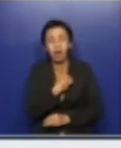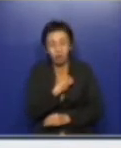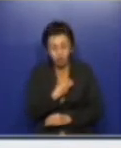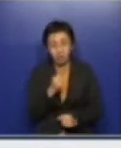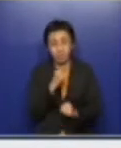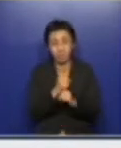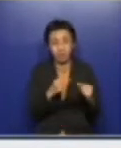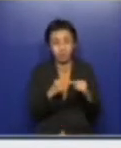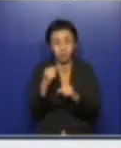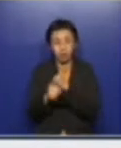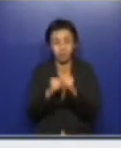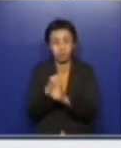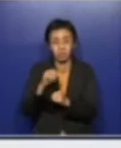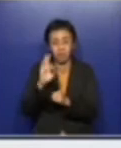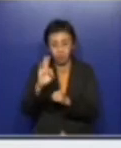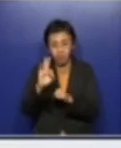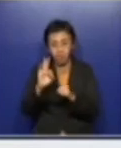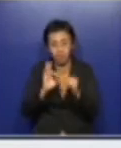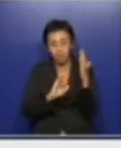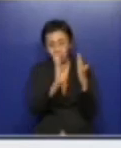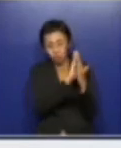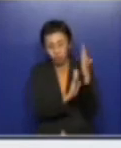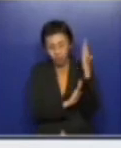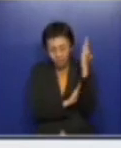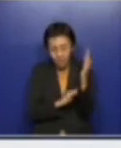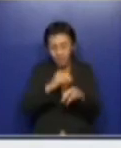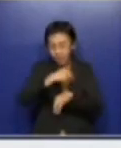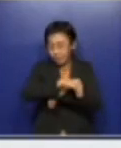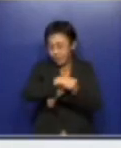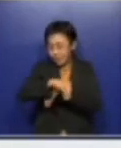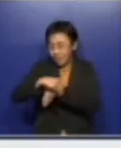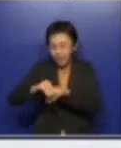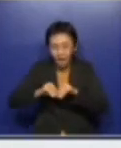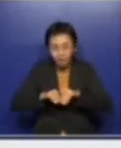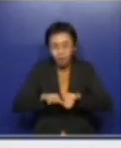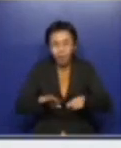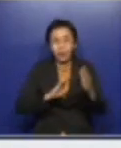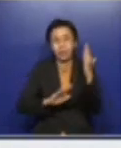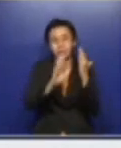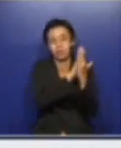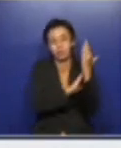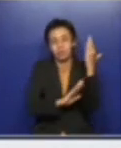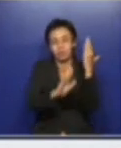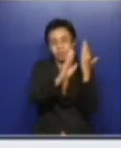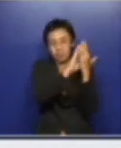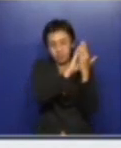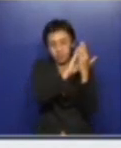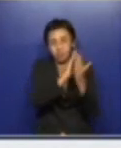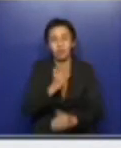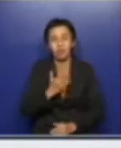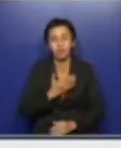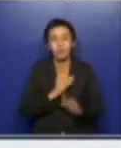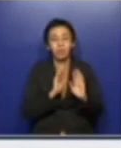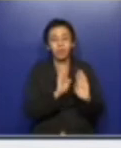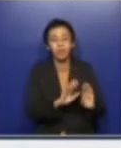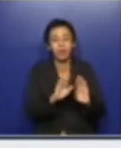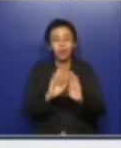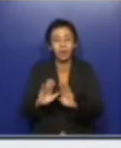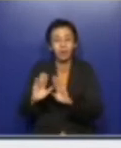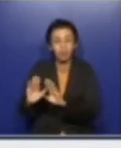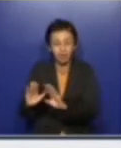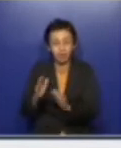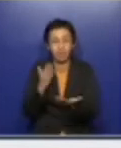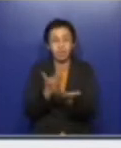ให้บานทั่วทั้งประเทศนะครับให้มีสิ่งที่งดงามทั่วทั้งประเทศนะครับก็ฝากท่านครับว่ากองทุ